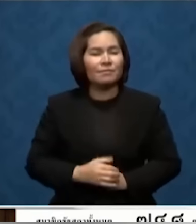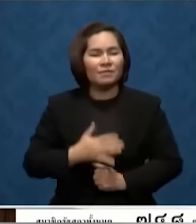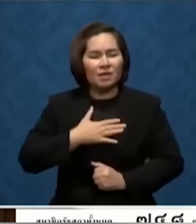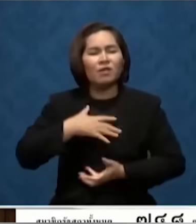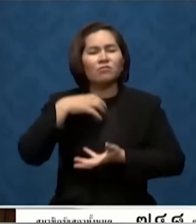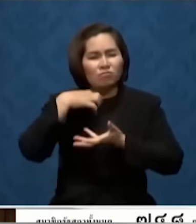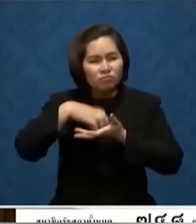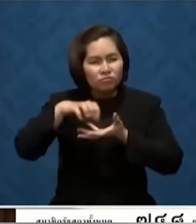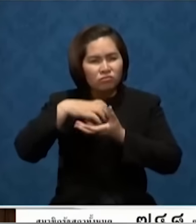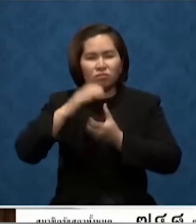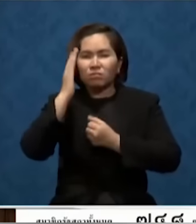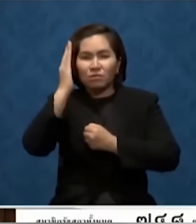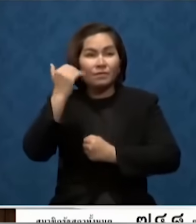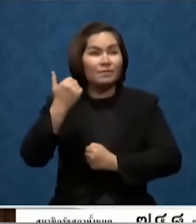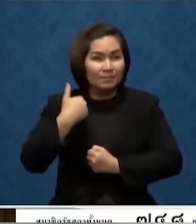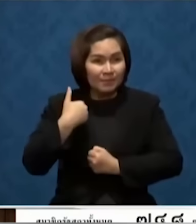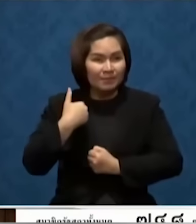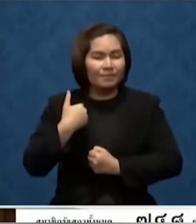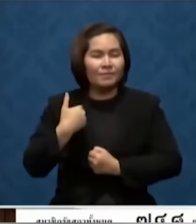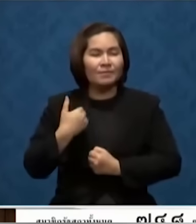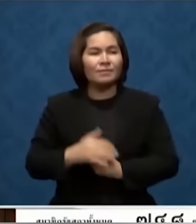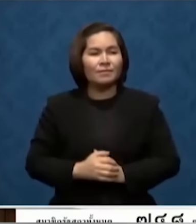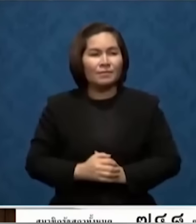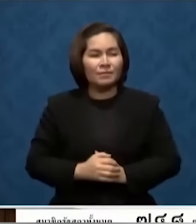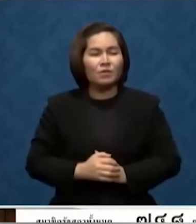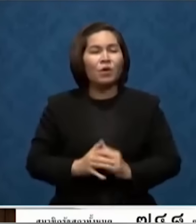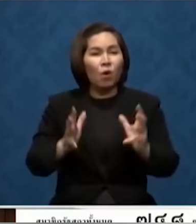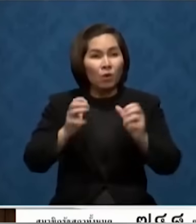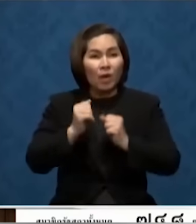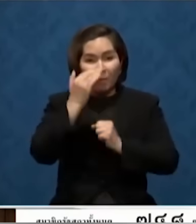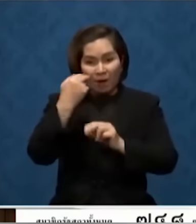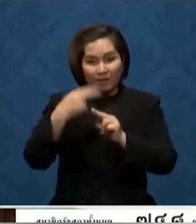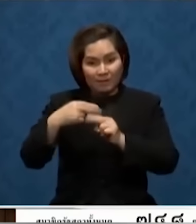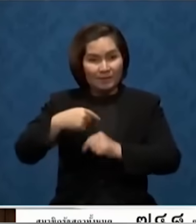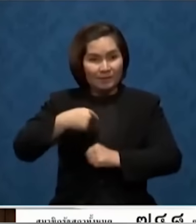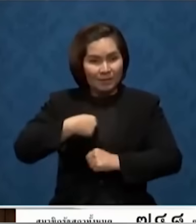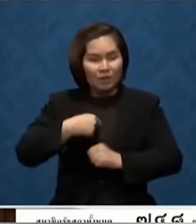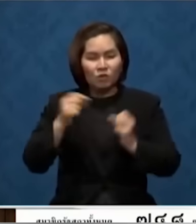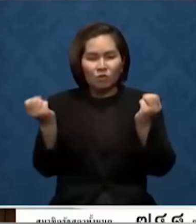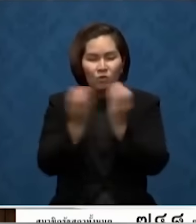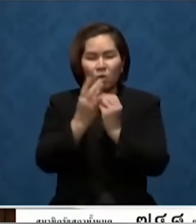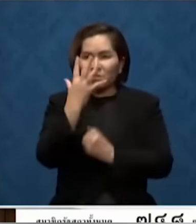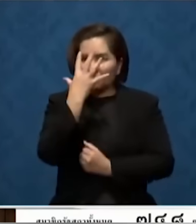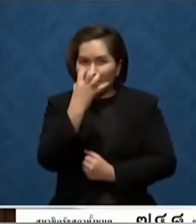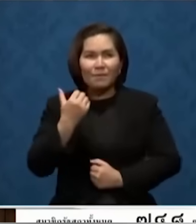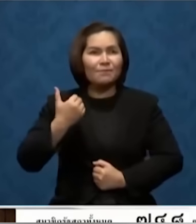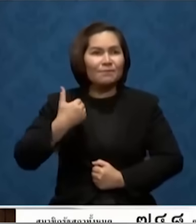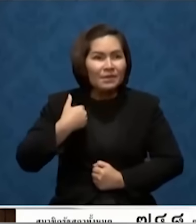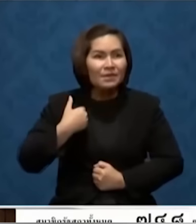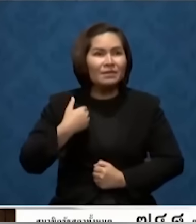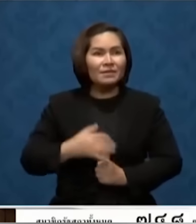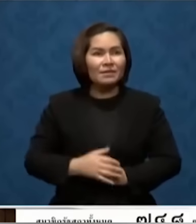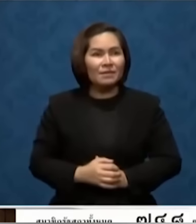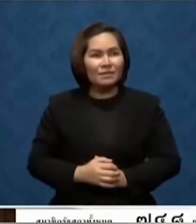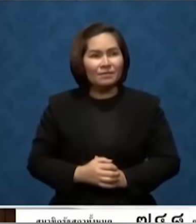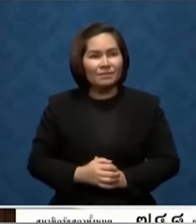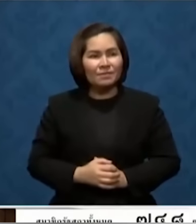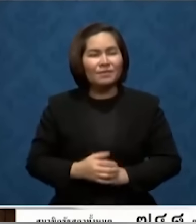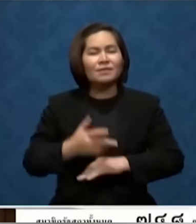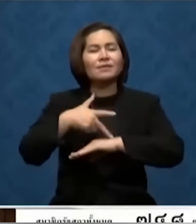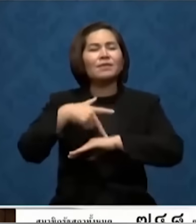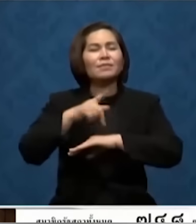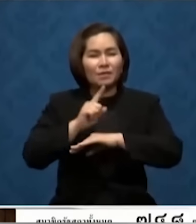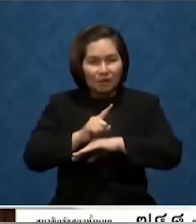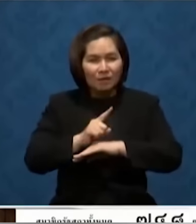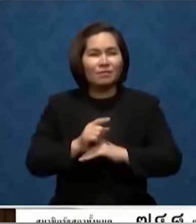อครับนะครับขออนุญาต ท่ านวิโรจน์ด้วยนะครับ พาดพิงครับเพราะว่าพูดชื่อผมแล้วผมเสียหายครับคืออย่างนี้ครับท่านประธานที่เคาร